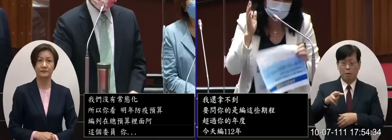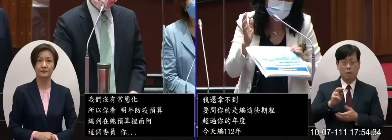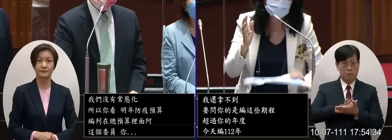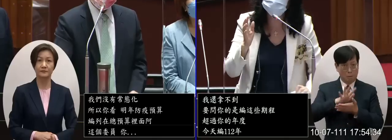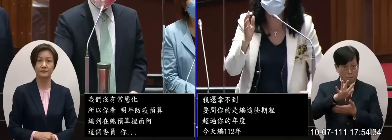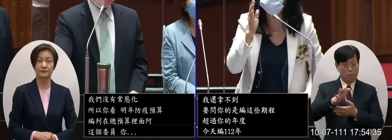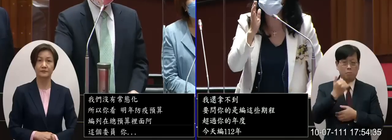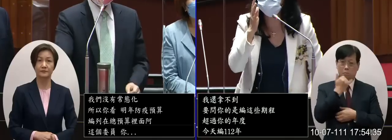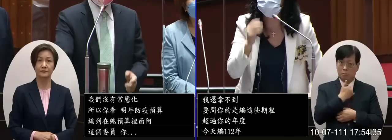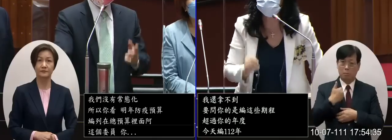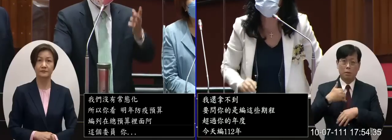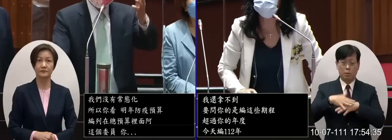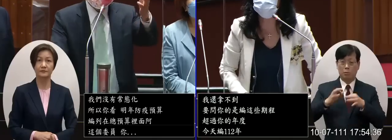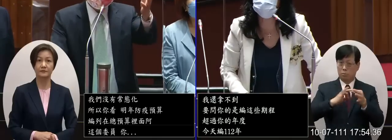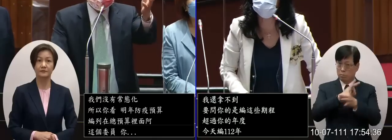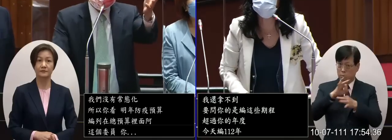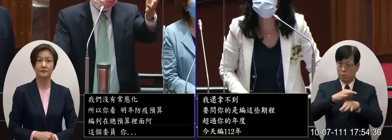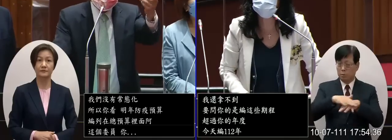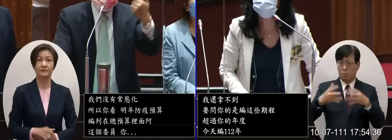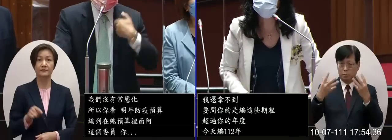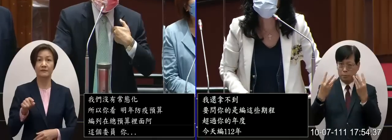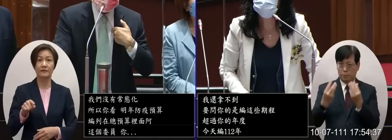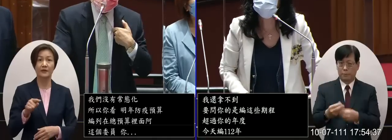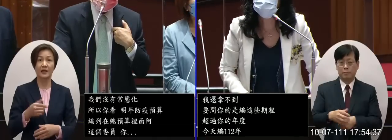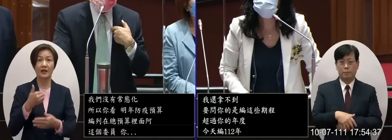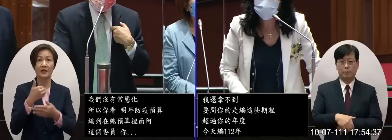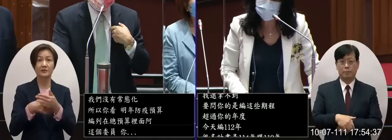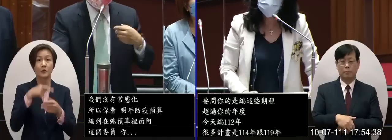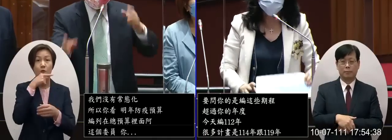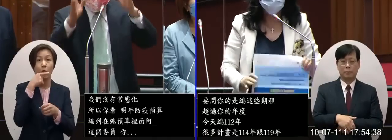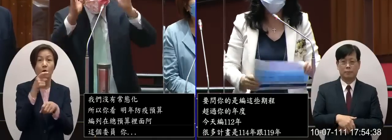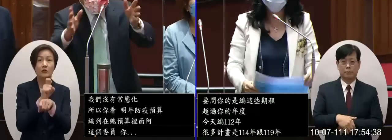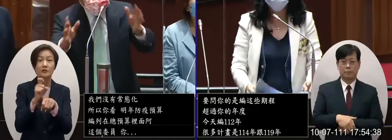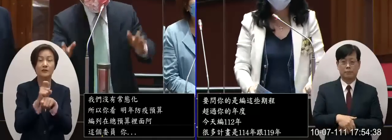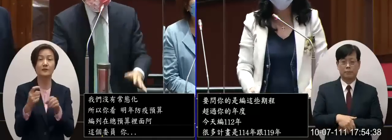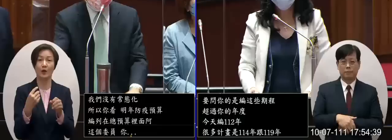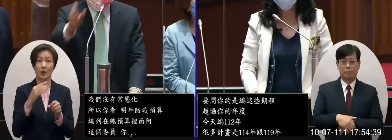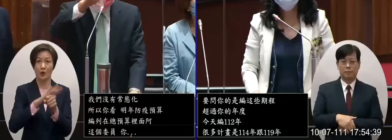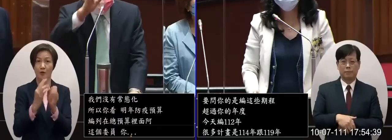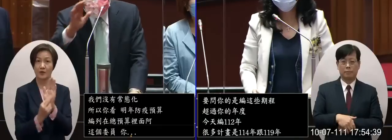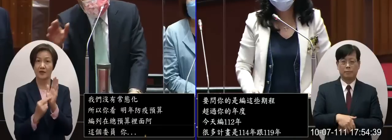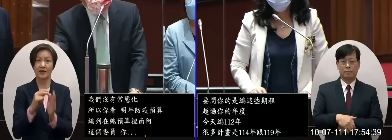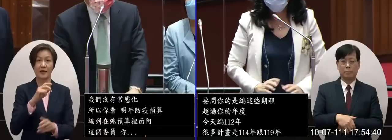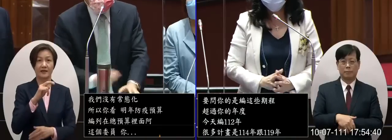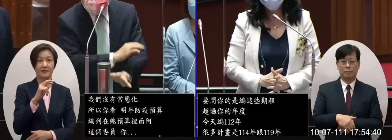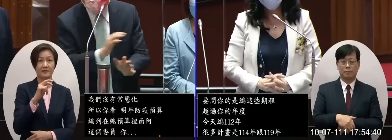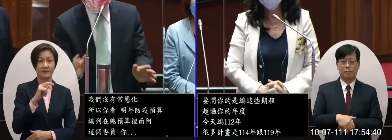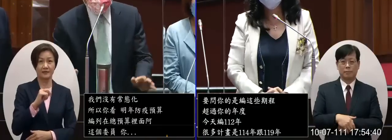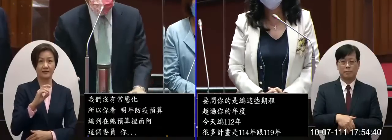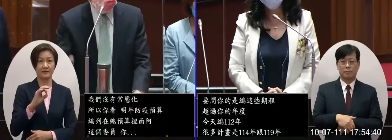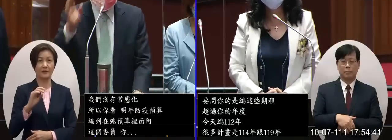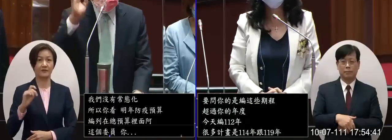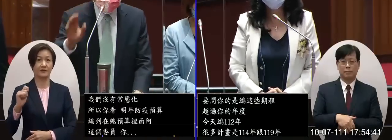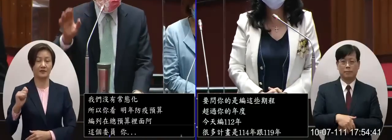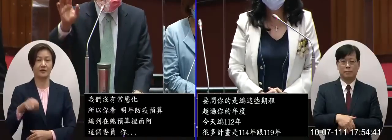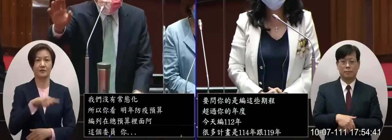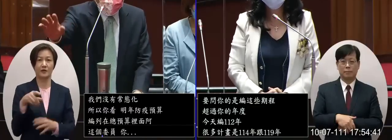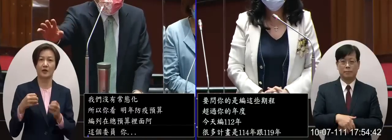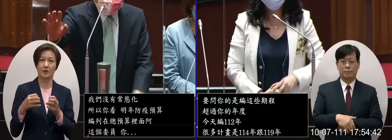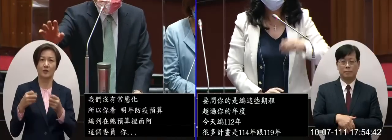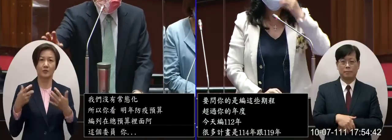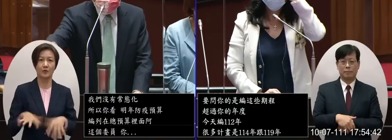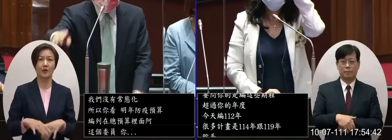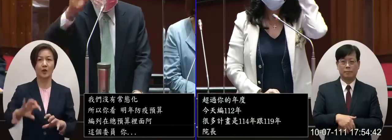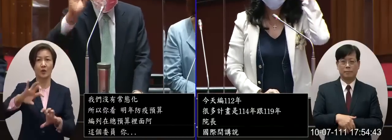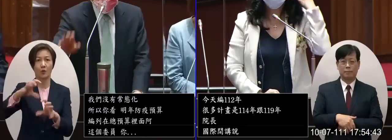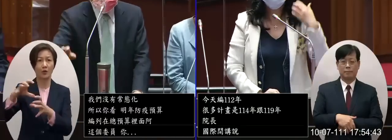未来很有可能经济会萧条。 剩十秒，给我讲一下好不好？那 NFT 哦，我们整个都盘了，也看国